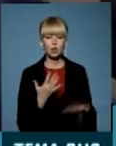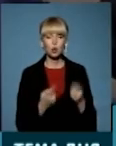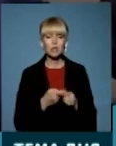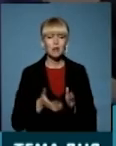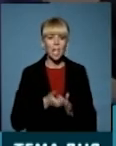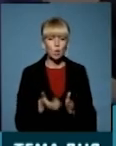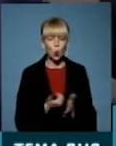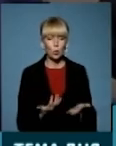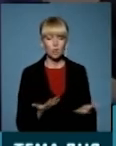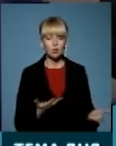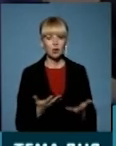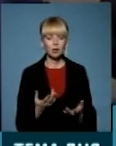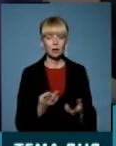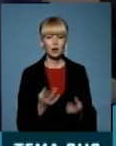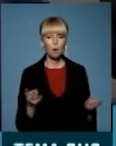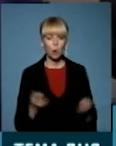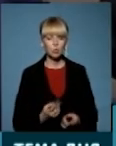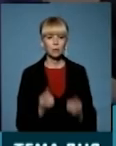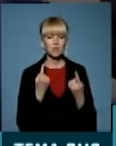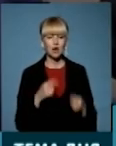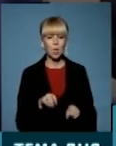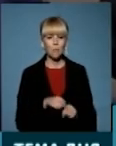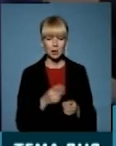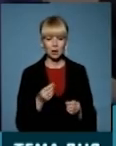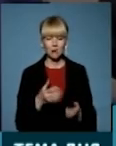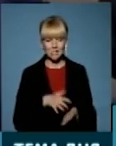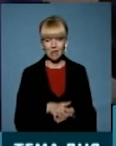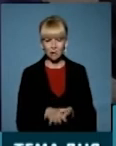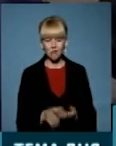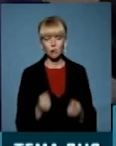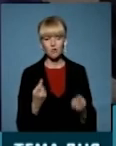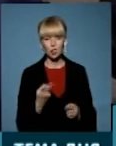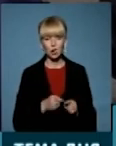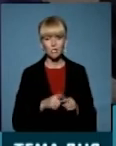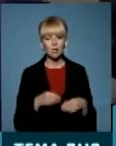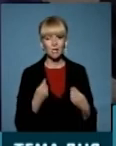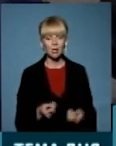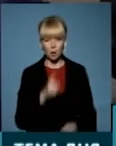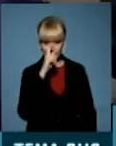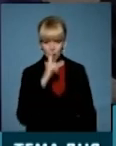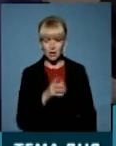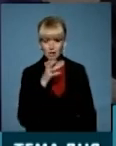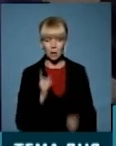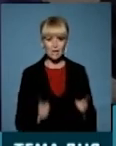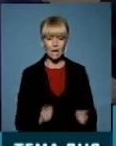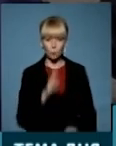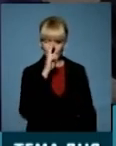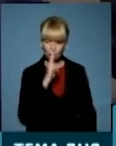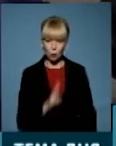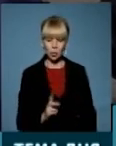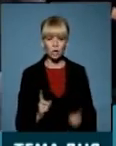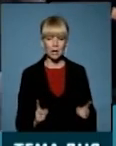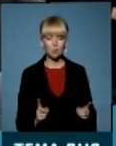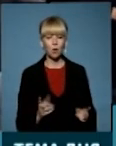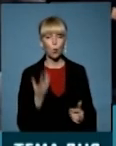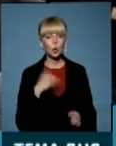недоліки, на які потрібні значні матеріальні затрати, то, звичайно, це дається там місячний термін, двохмісячний термін.